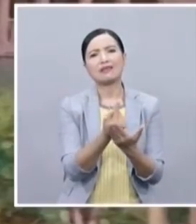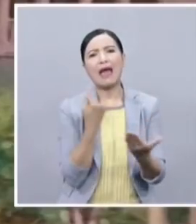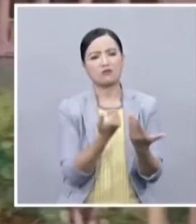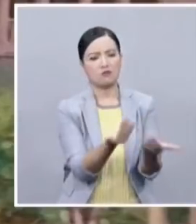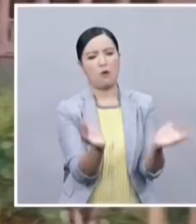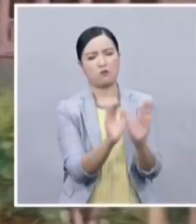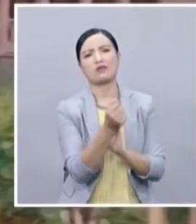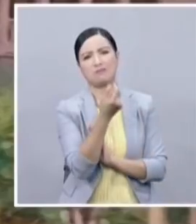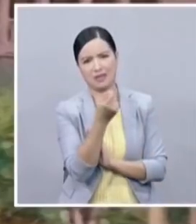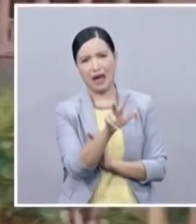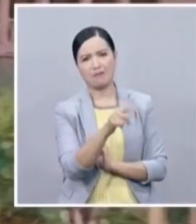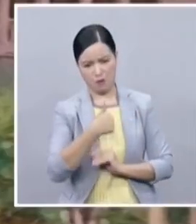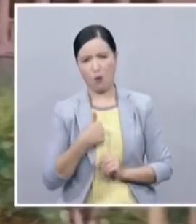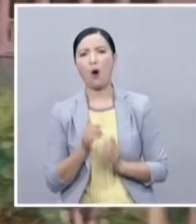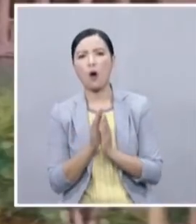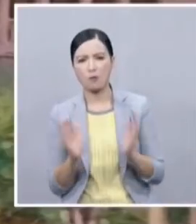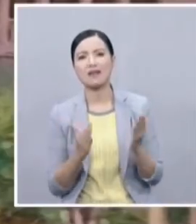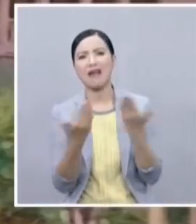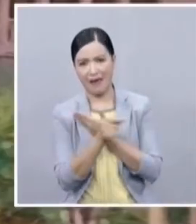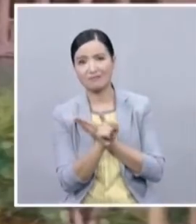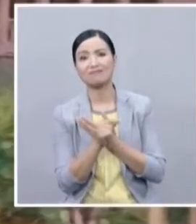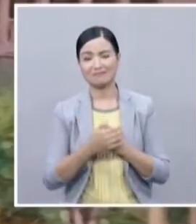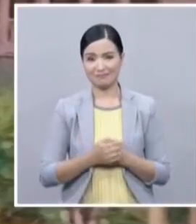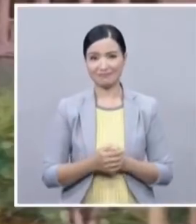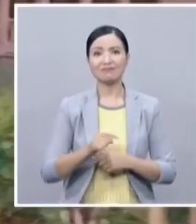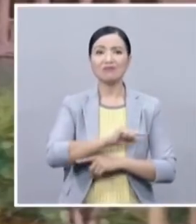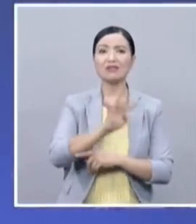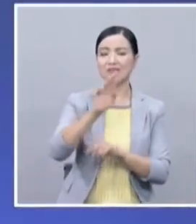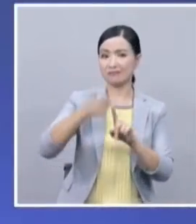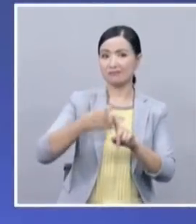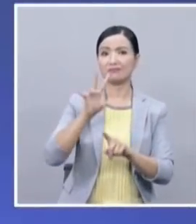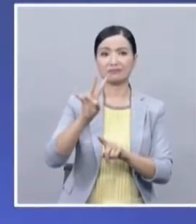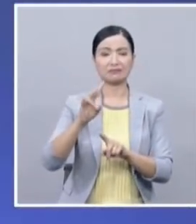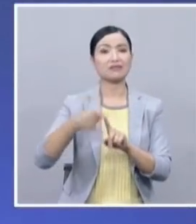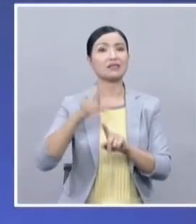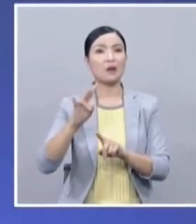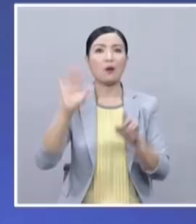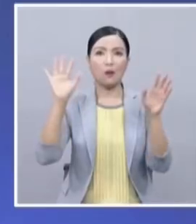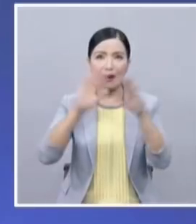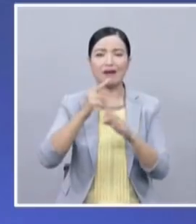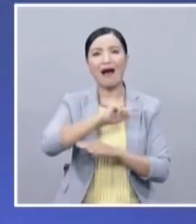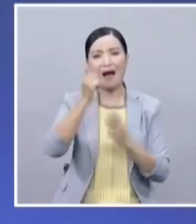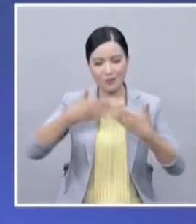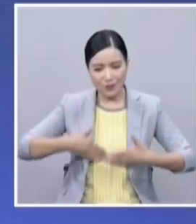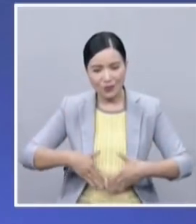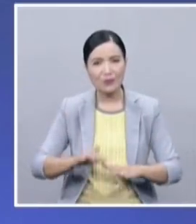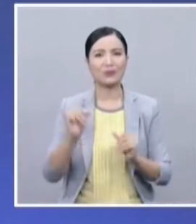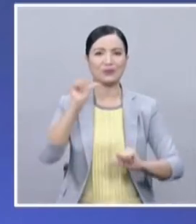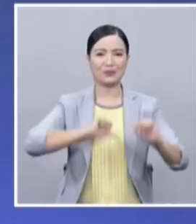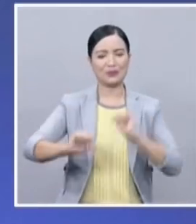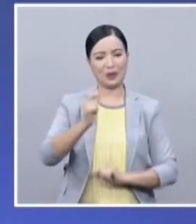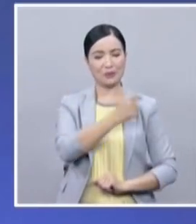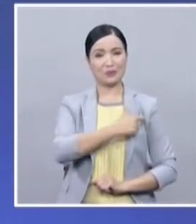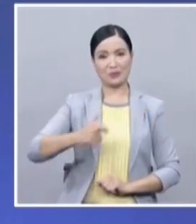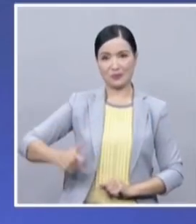นั้นด้วยพี่น้องประชาชนที่รักครับในวันที่4กรกฎาคมที่ผ่านมาตรงกับวันคล้ายวันประสูติสมเด็จพระเจ้าลูกเธอเจ้าฟ้า